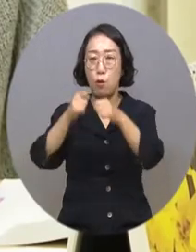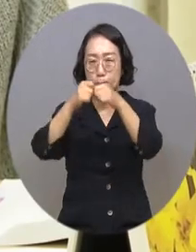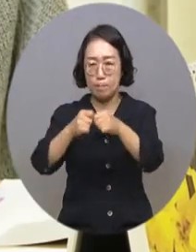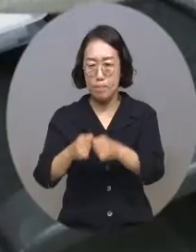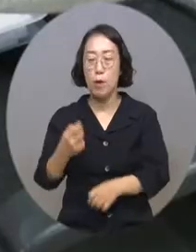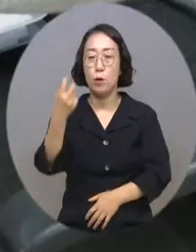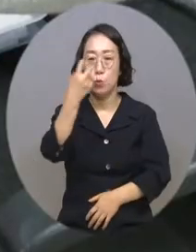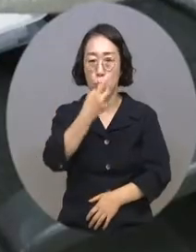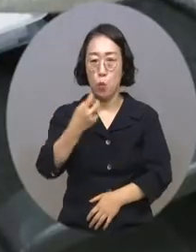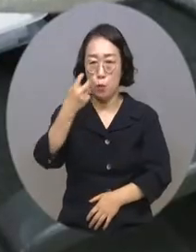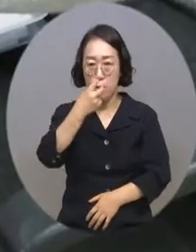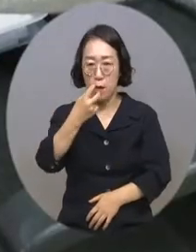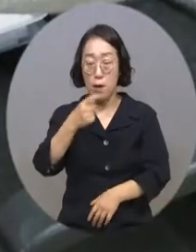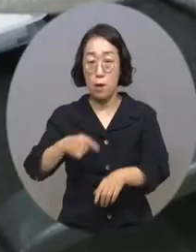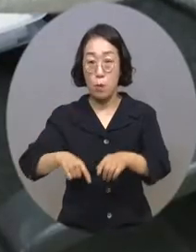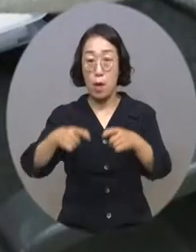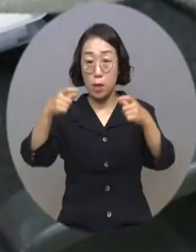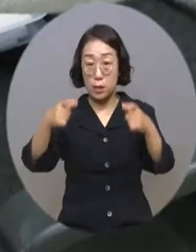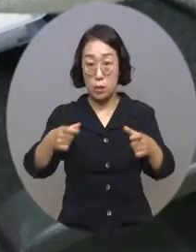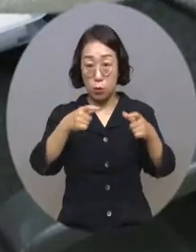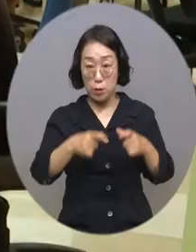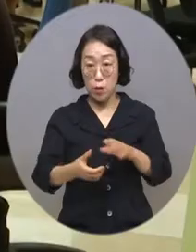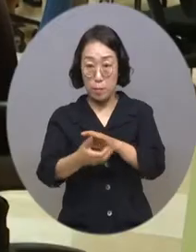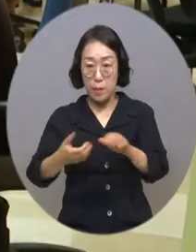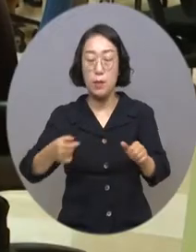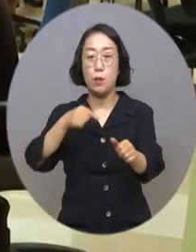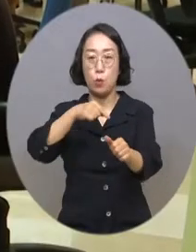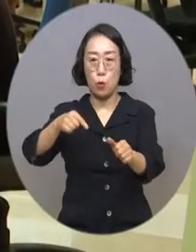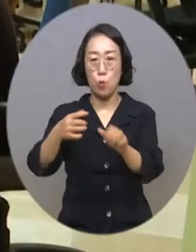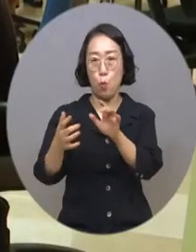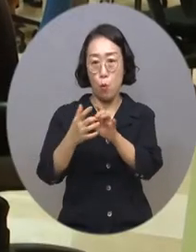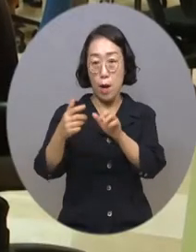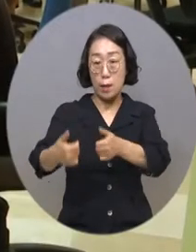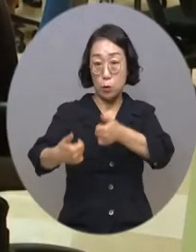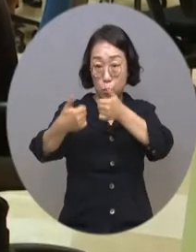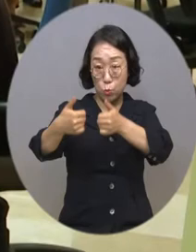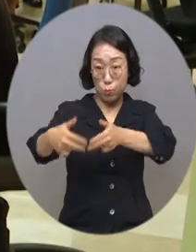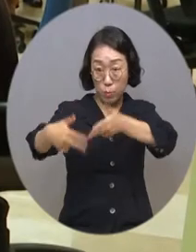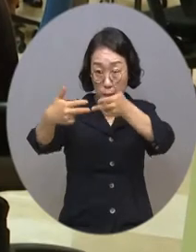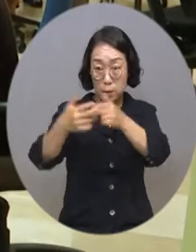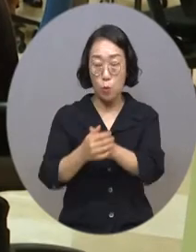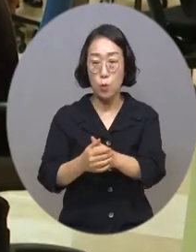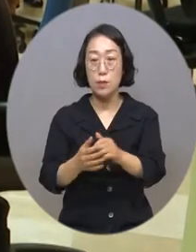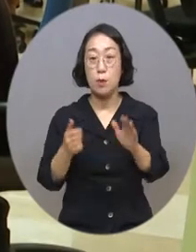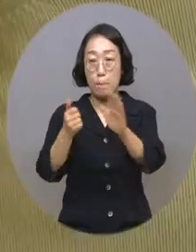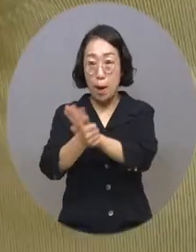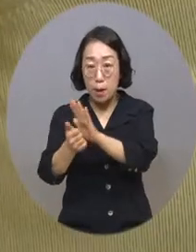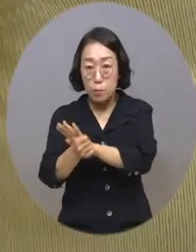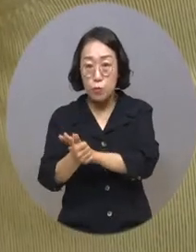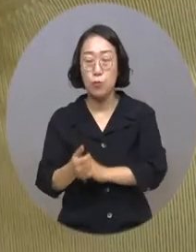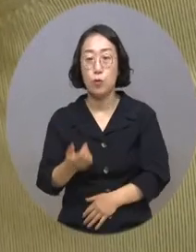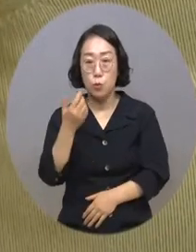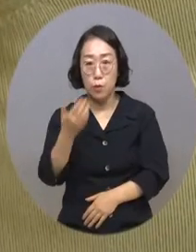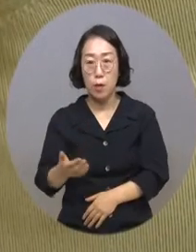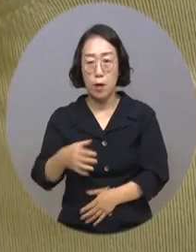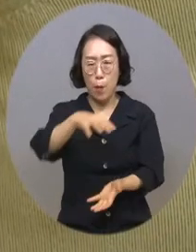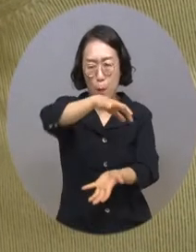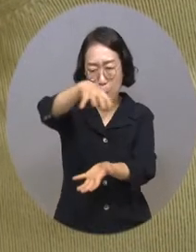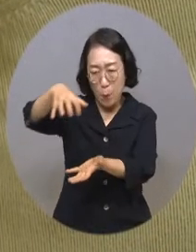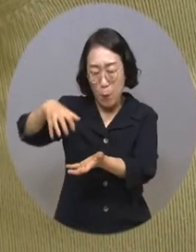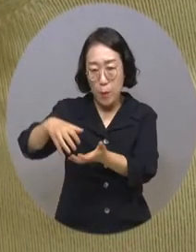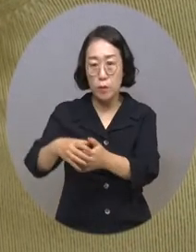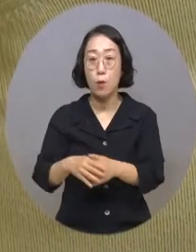추가했습니다. 이 밖에도 권역별 사전 교육과 온라인 조사, 대면 조사를 병행해 조사 응답률과